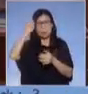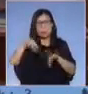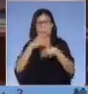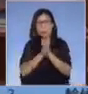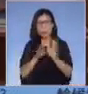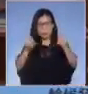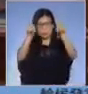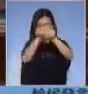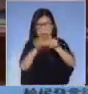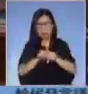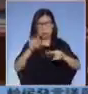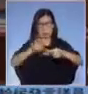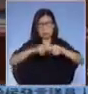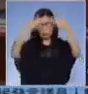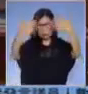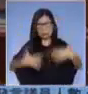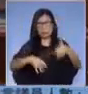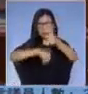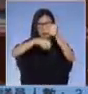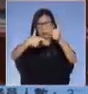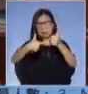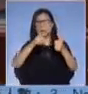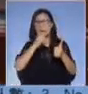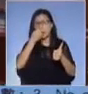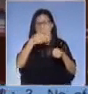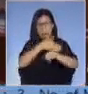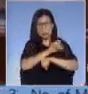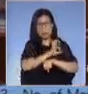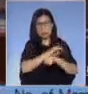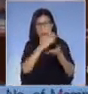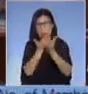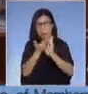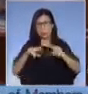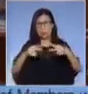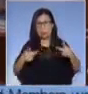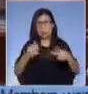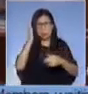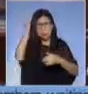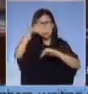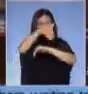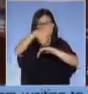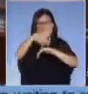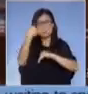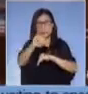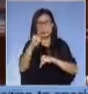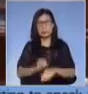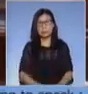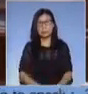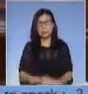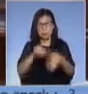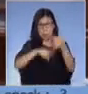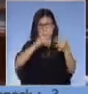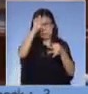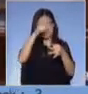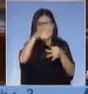合一國兩制、基本法以及香港社會的整體和長遠利益，並對戴教授的言